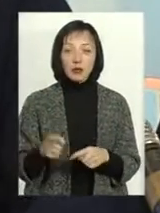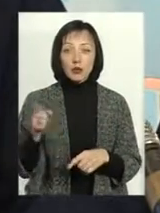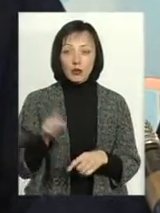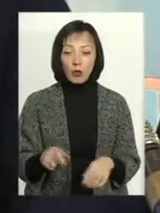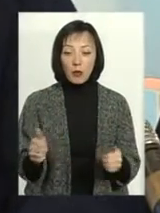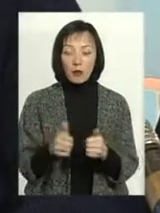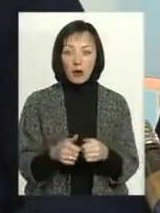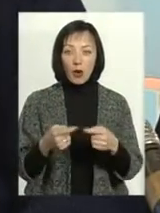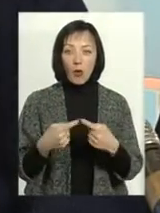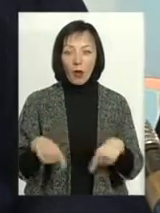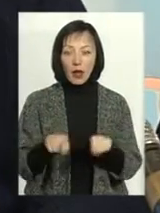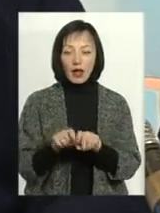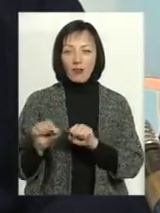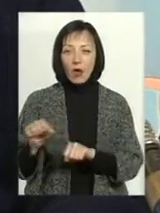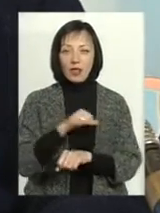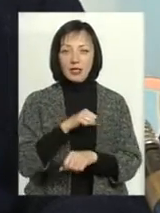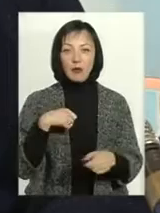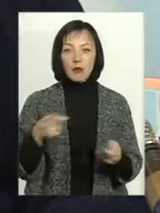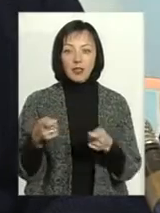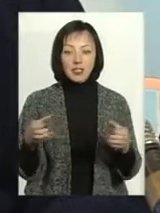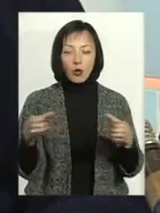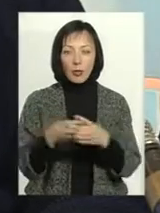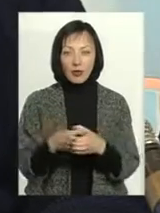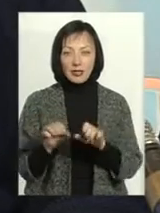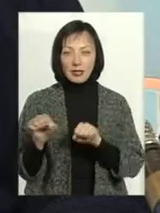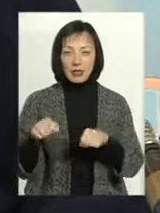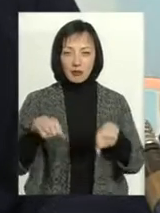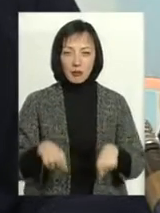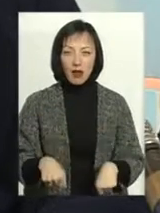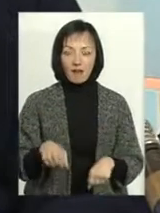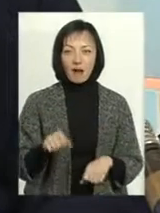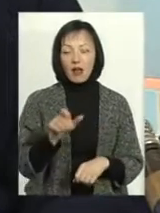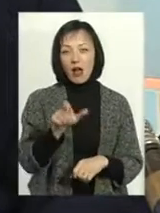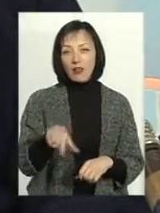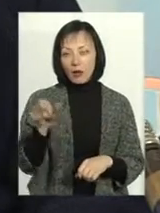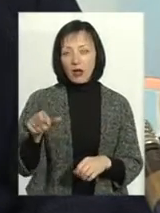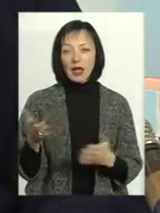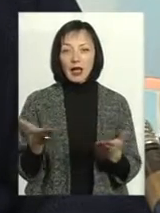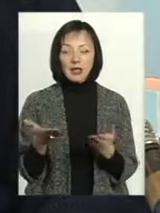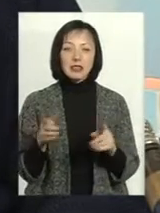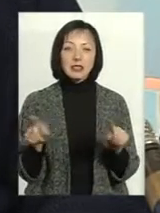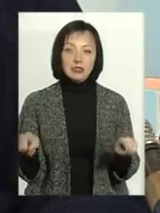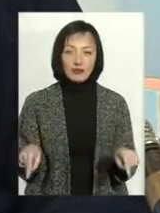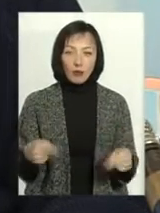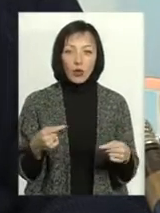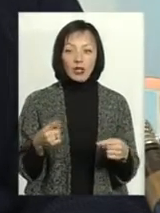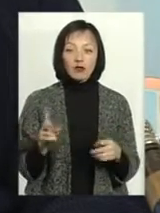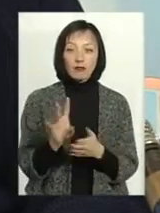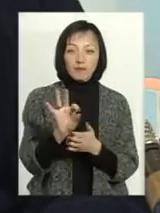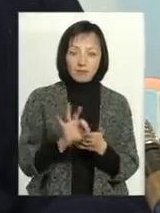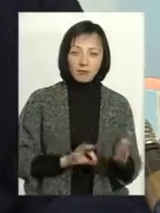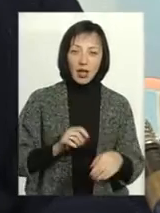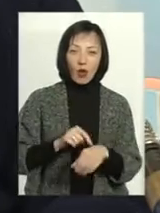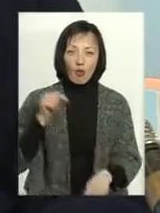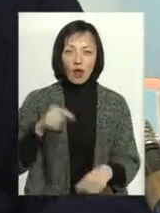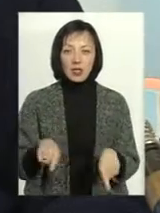органах адвокатського самоврядування були створені комітети захисту прав адвокатів, які створені з метою оперативного реагування